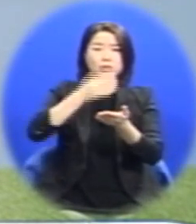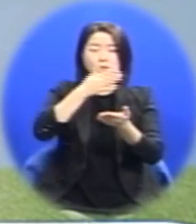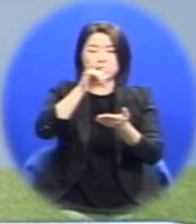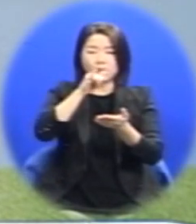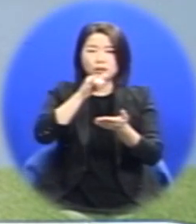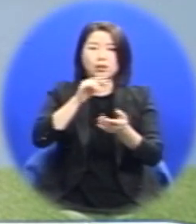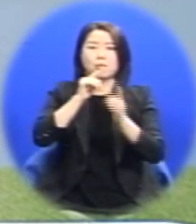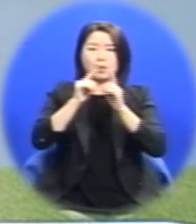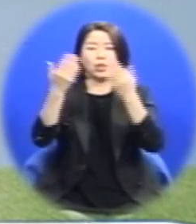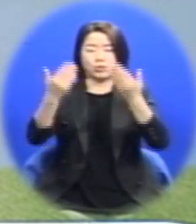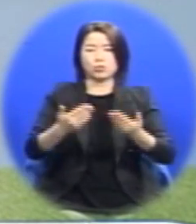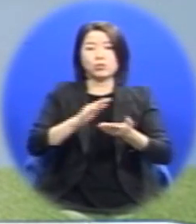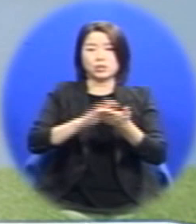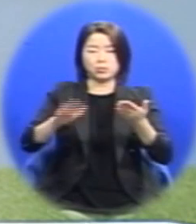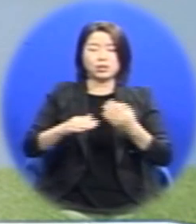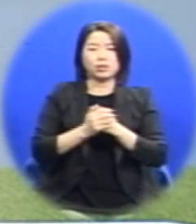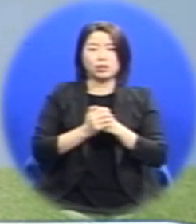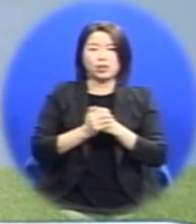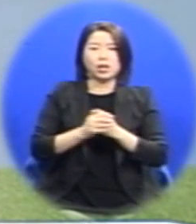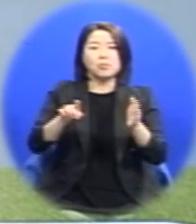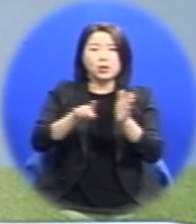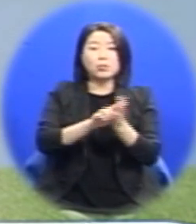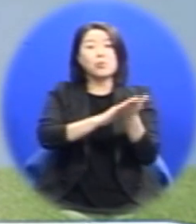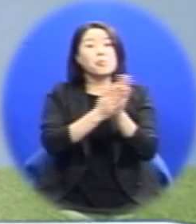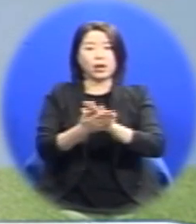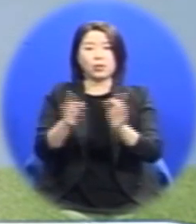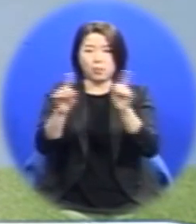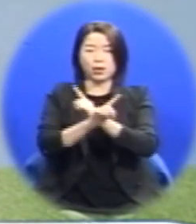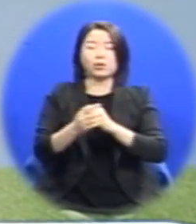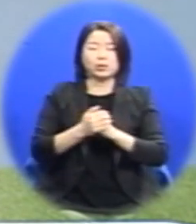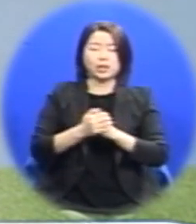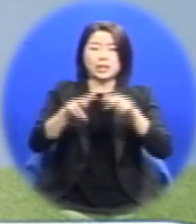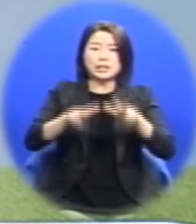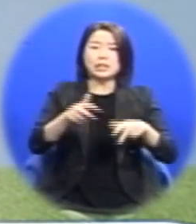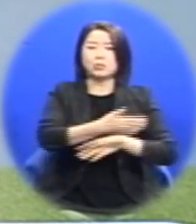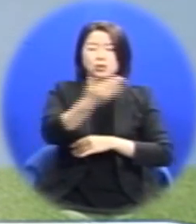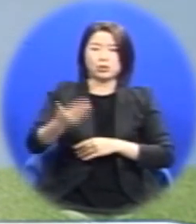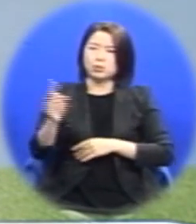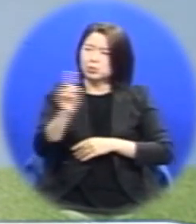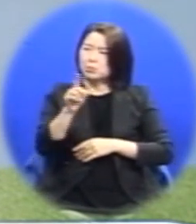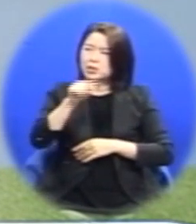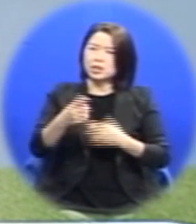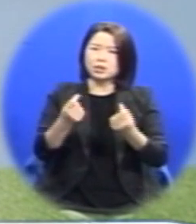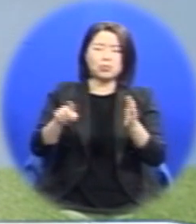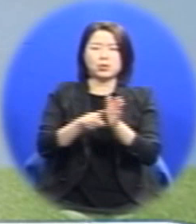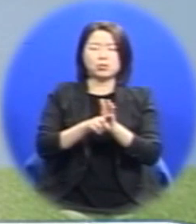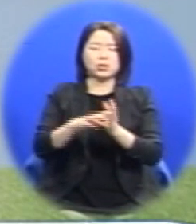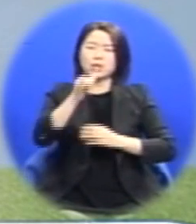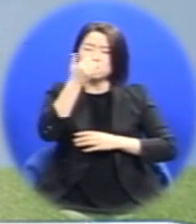말해주고 있는 것입니다. 믿음은 변합니다. 지금은 여러분이 도무지 이런 믿음이 내게 있을